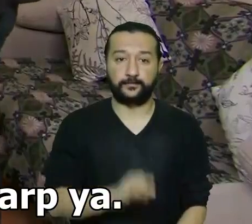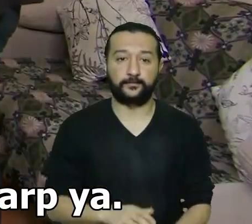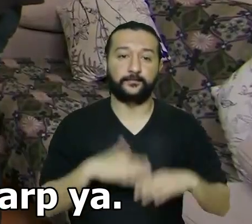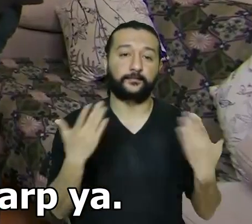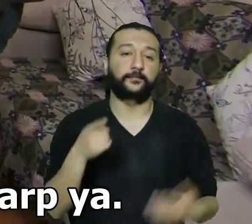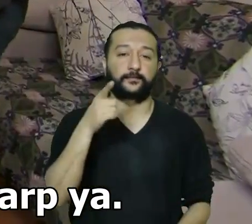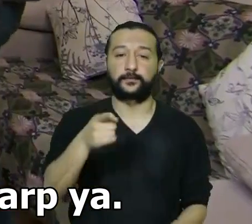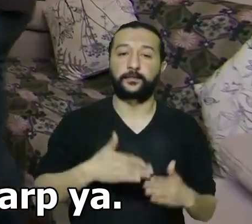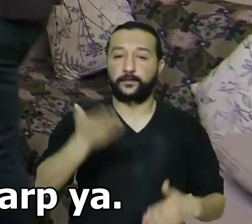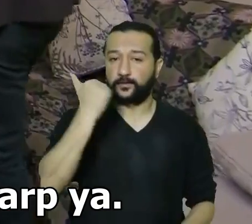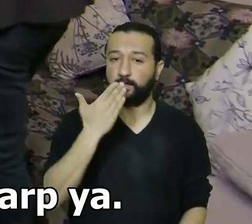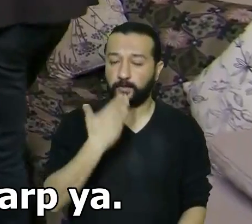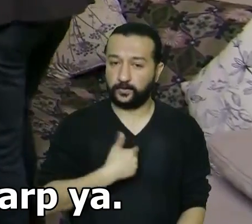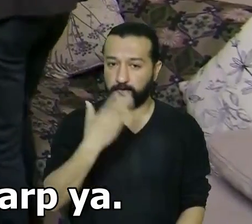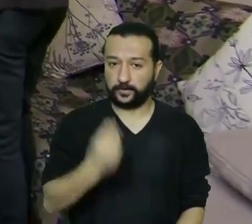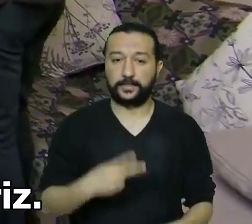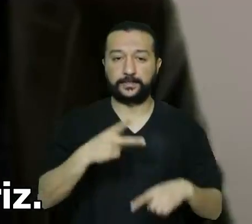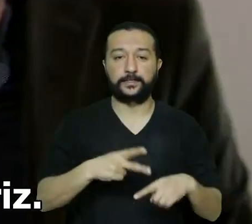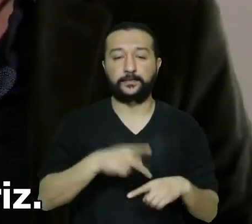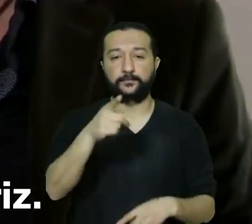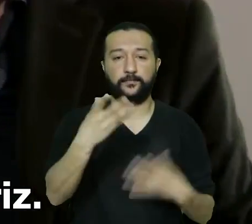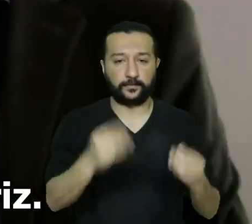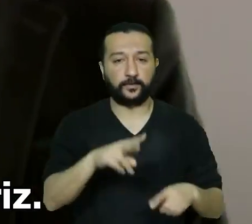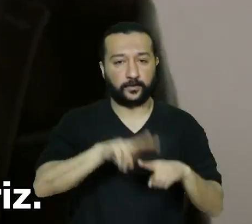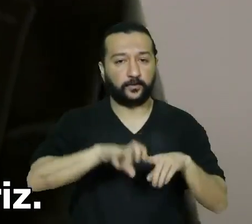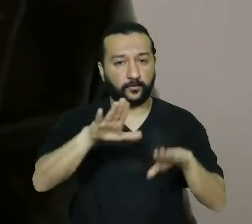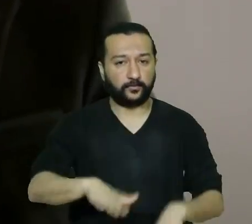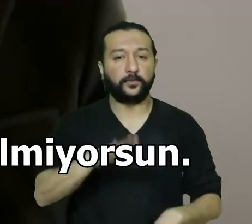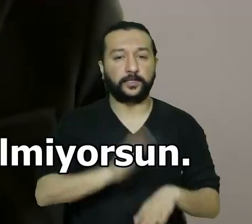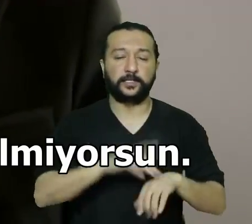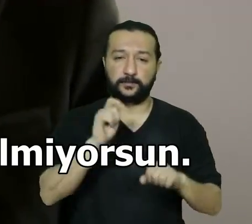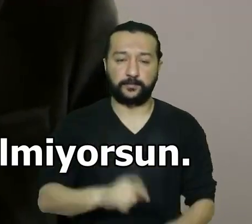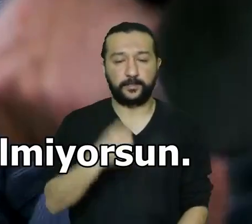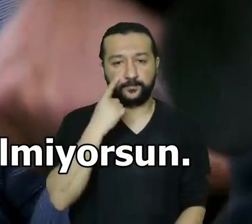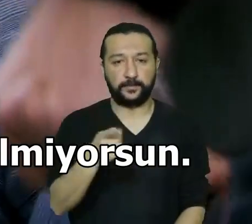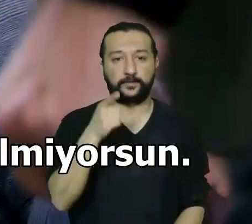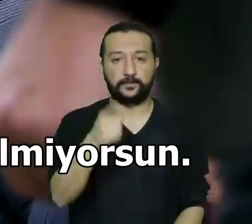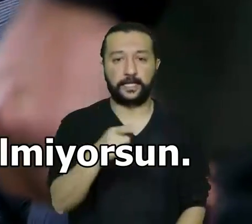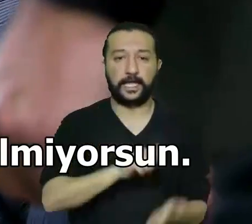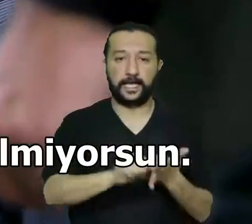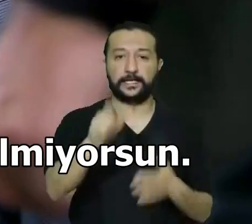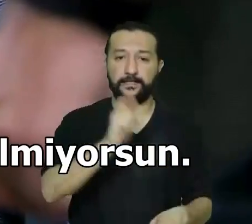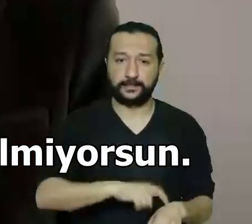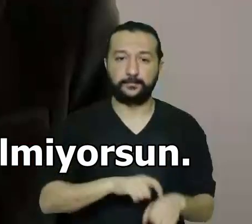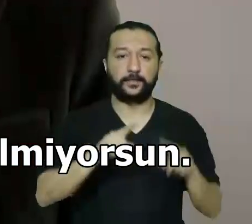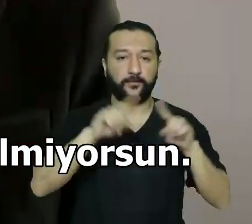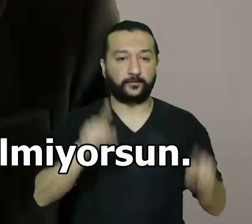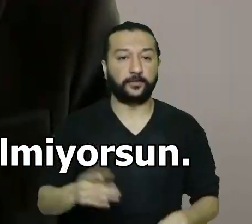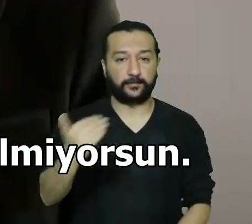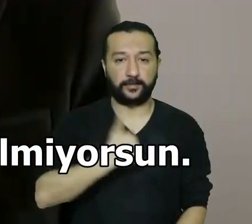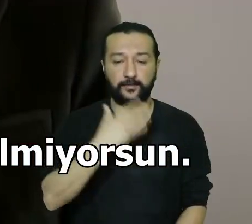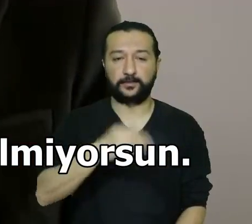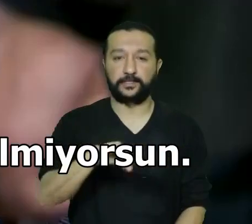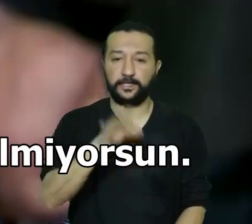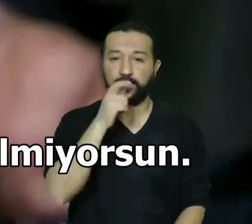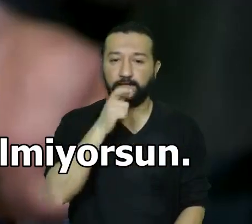Ya şunu daha önce söylesene Zarf ya. Otur hallederiz. Baksa her zaman dükkanıma gelmiyorsun.